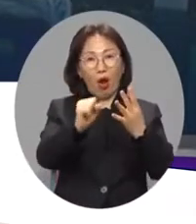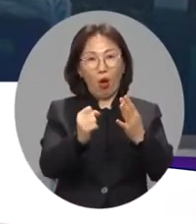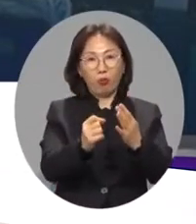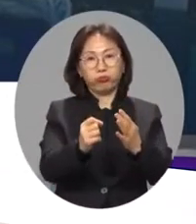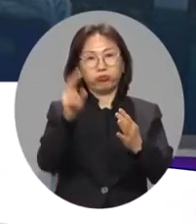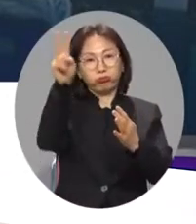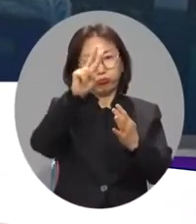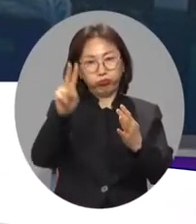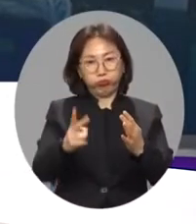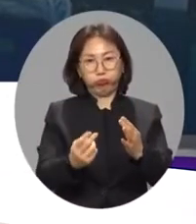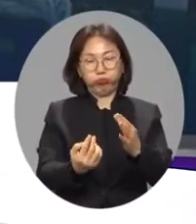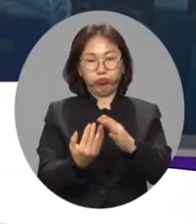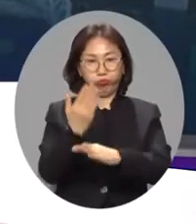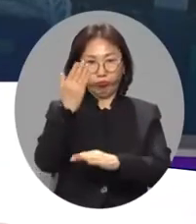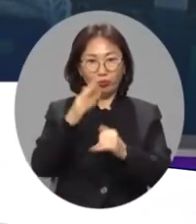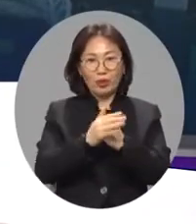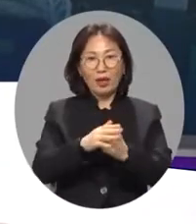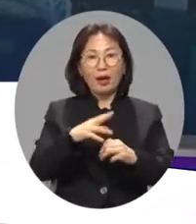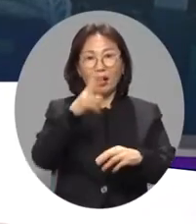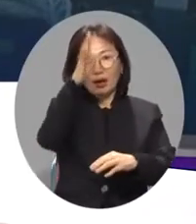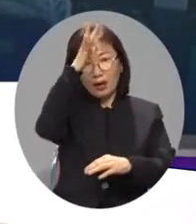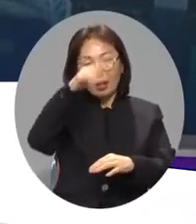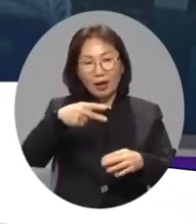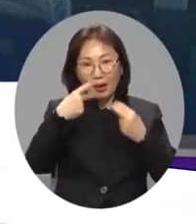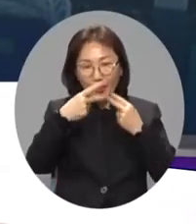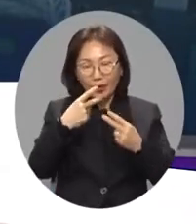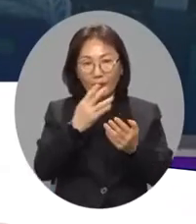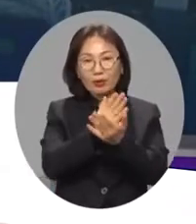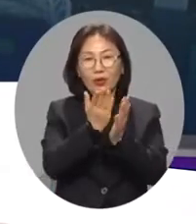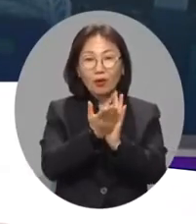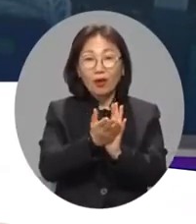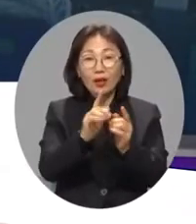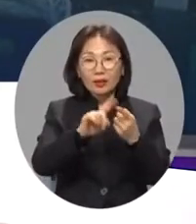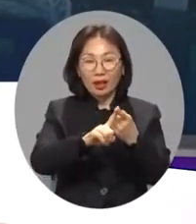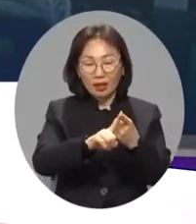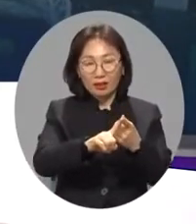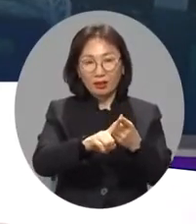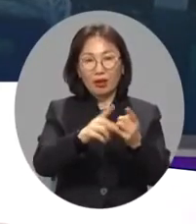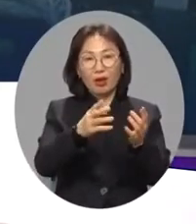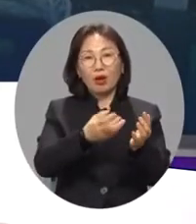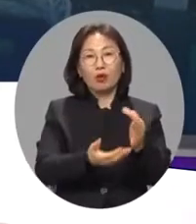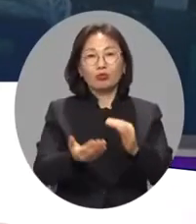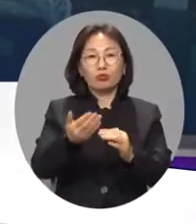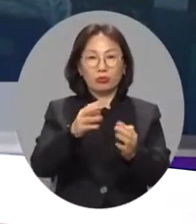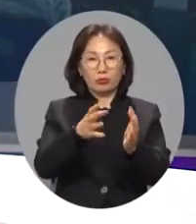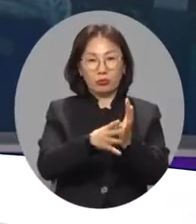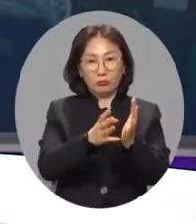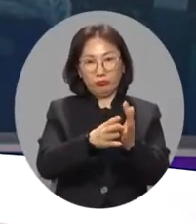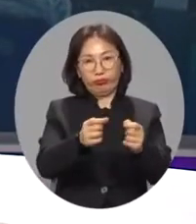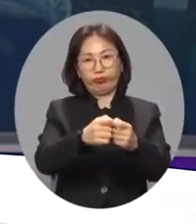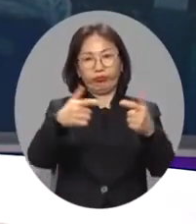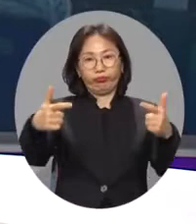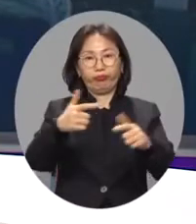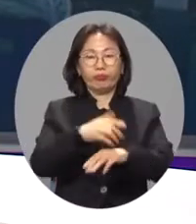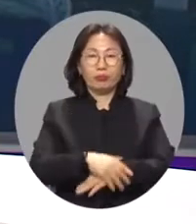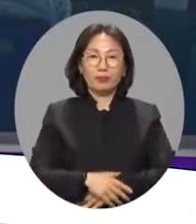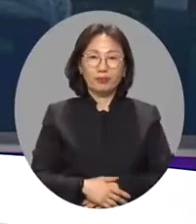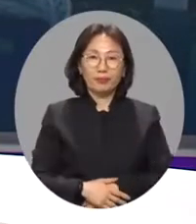넘겼습니다. 주로 라면이나 반려동물 사료 등 가공식품에서 수출이 늘었습니다. 허윤호